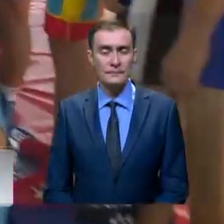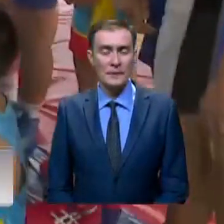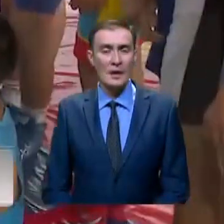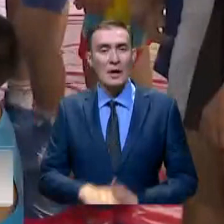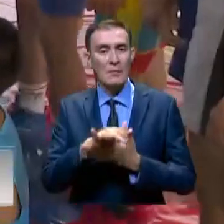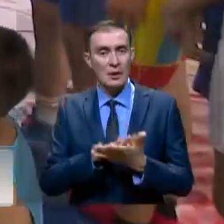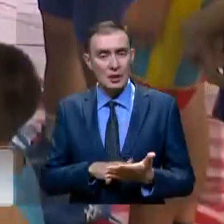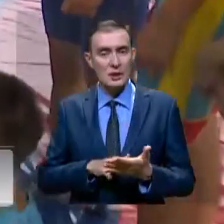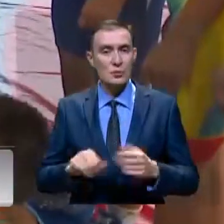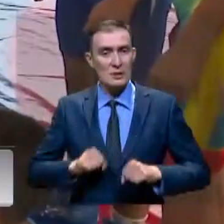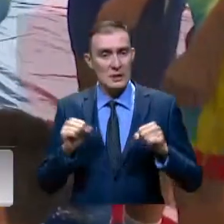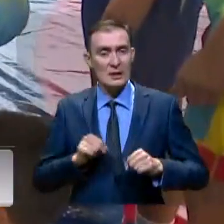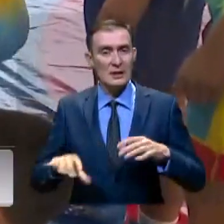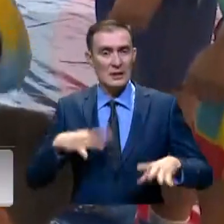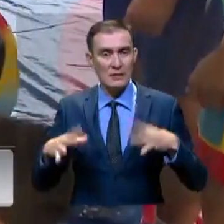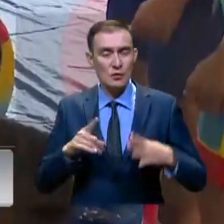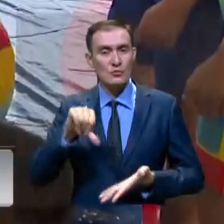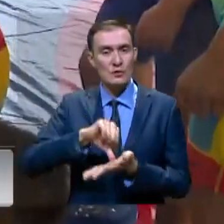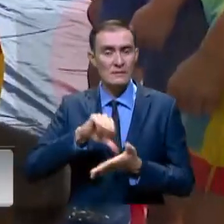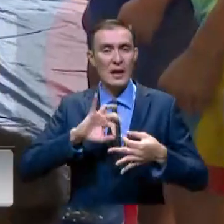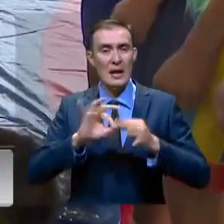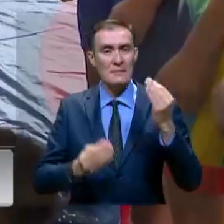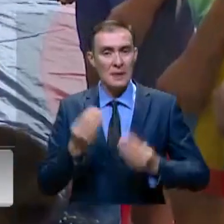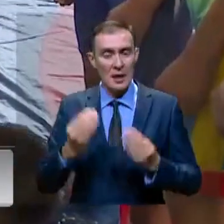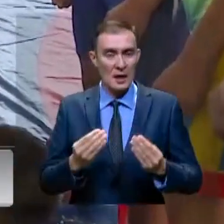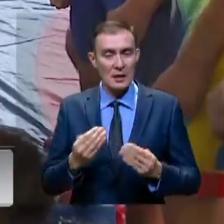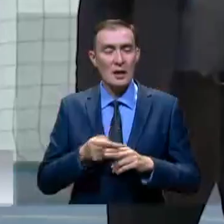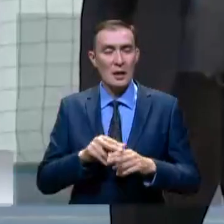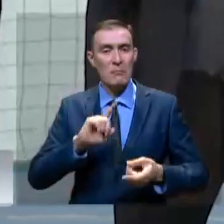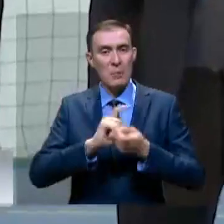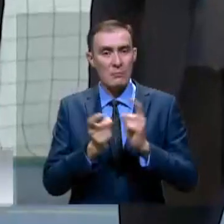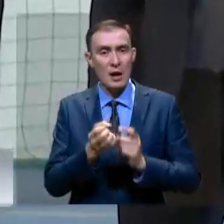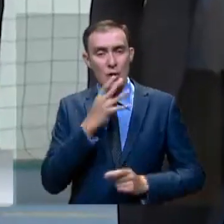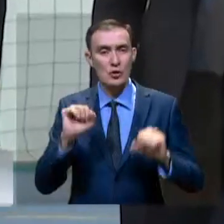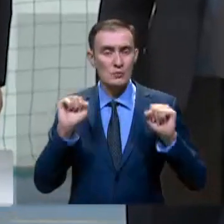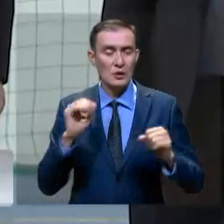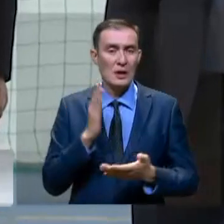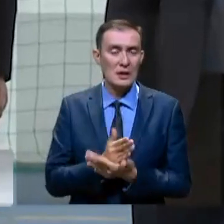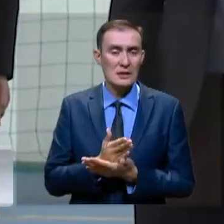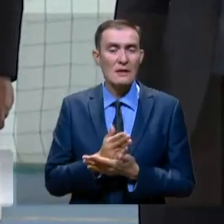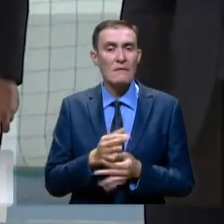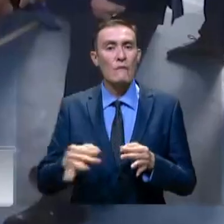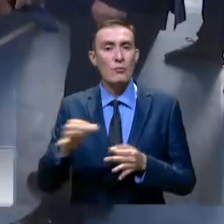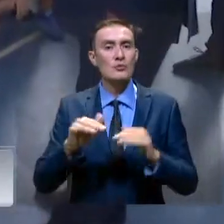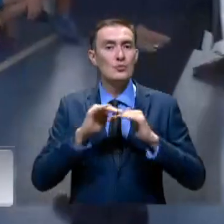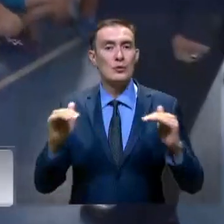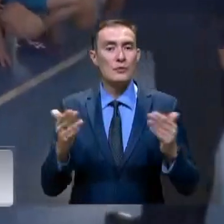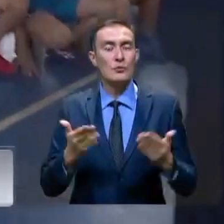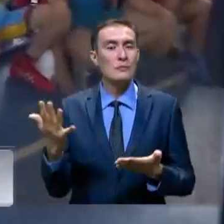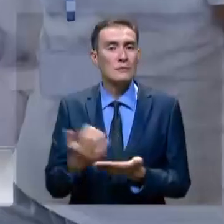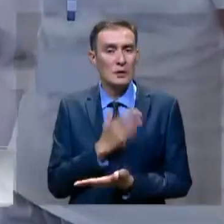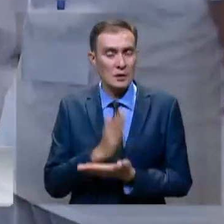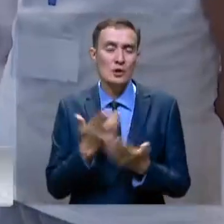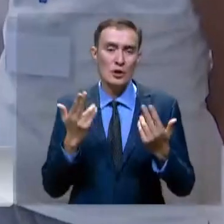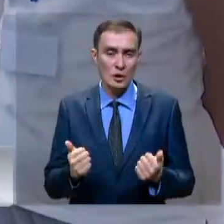Продолжайте усердно тренироваться, чтобы попасть на Олимпиаду. Борьба – очень хороший спорт. А есть у ребят заслуги в масштабах области.